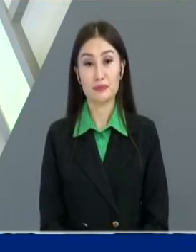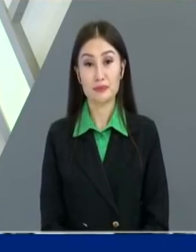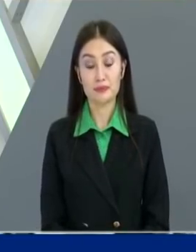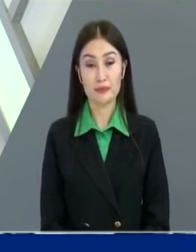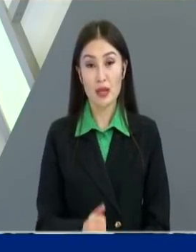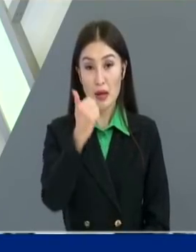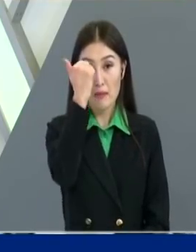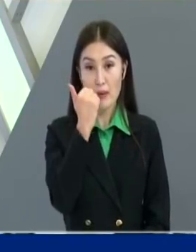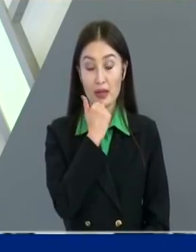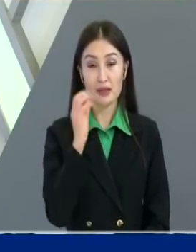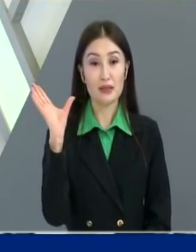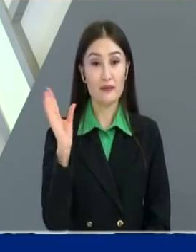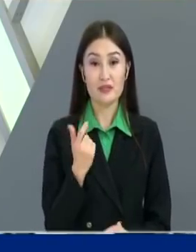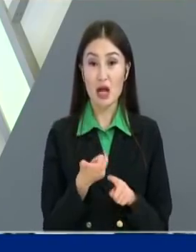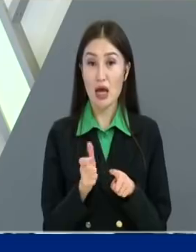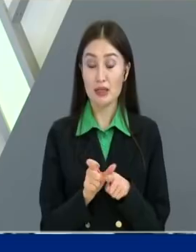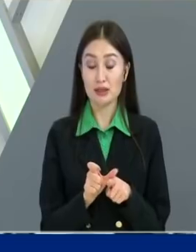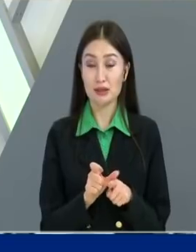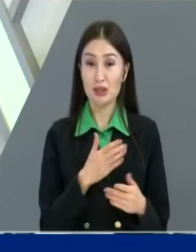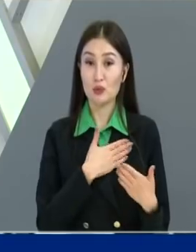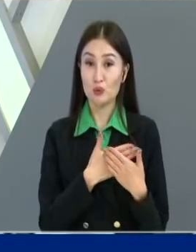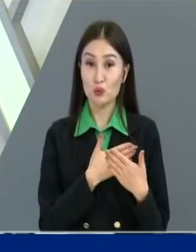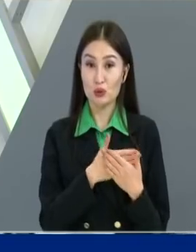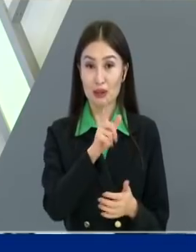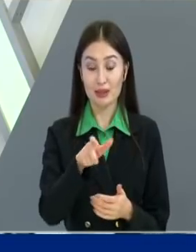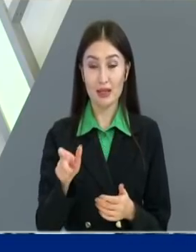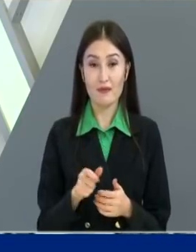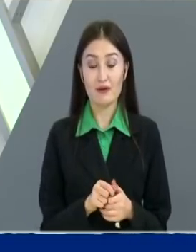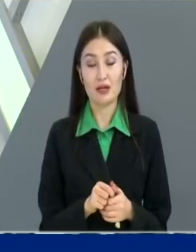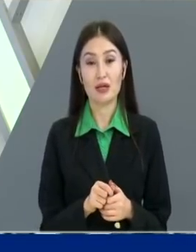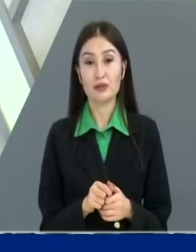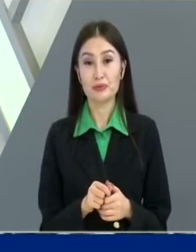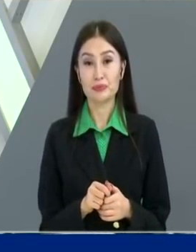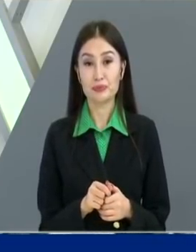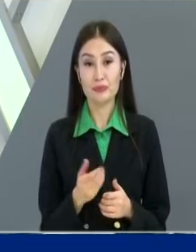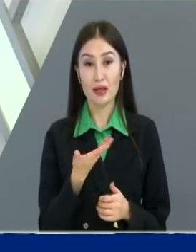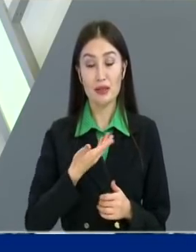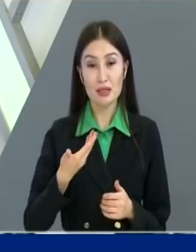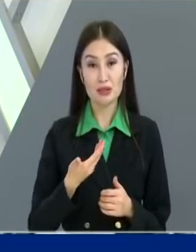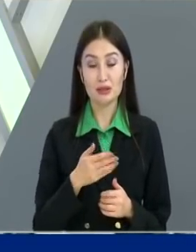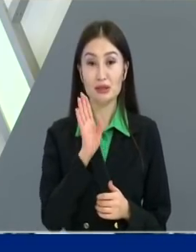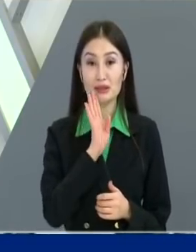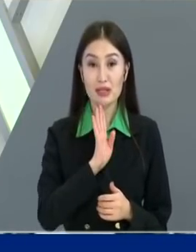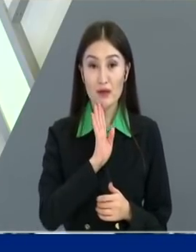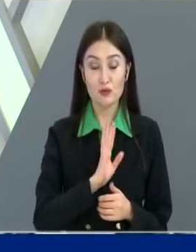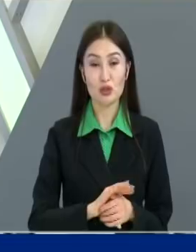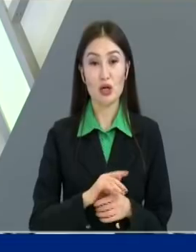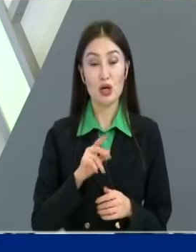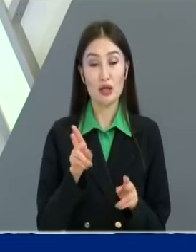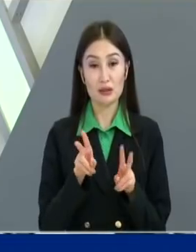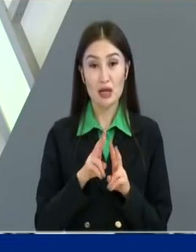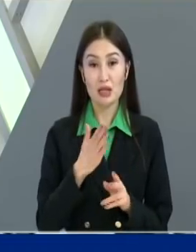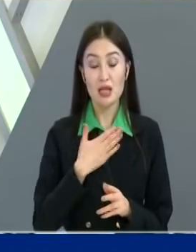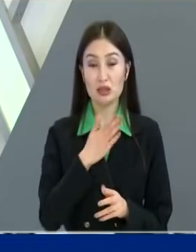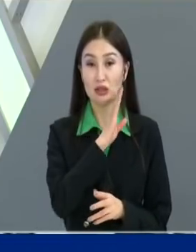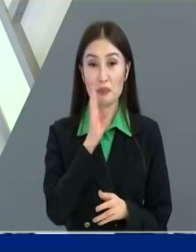хотелось поблагодарить всех этих дружинников, не только дружинников, а волонтеров, наших девушек, также ходят наших